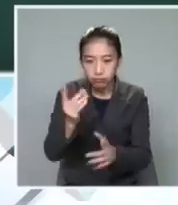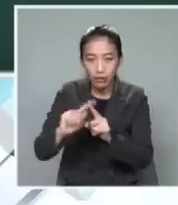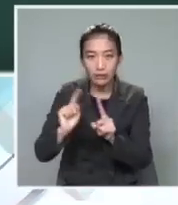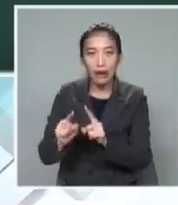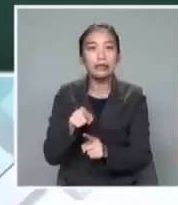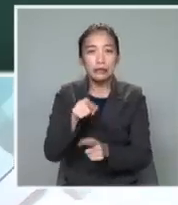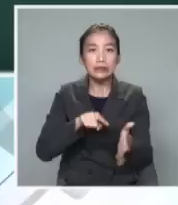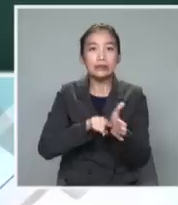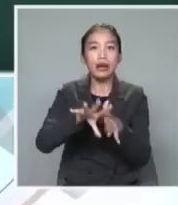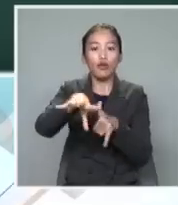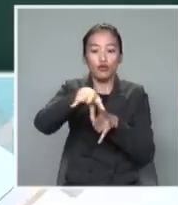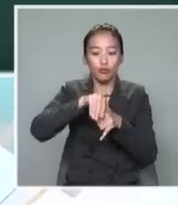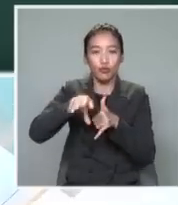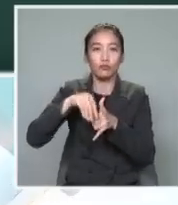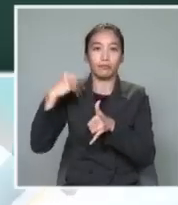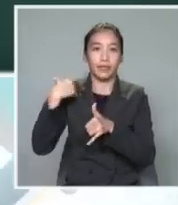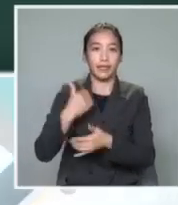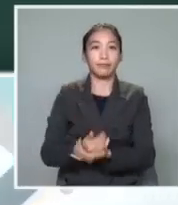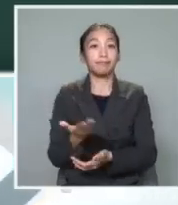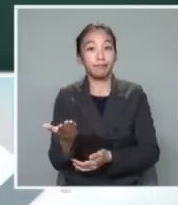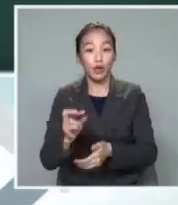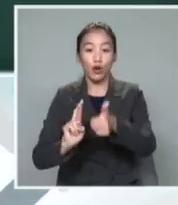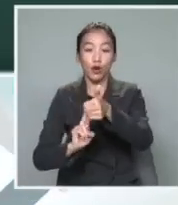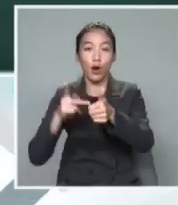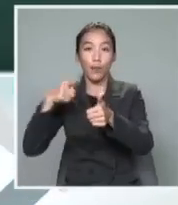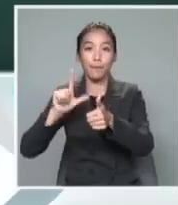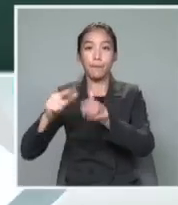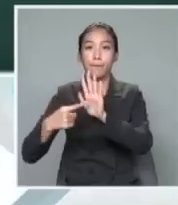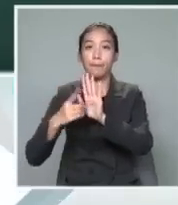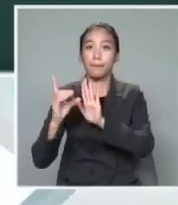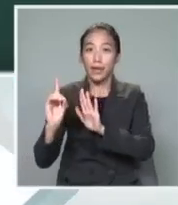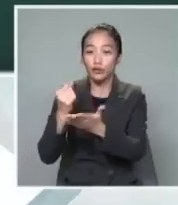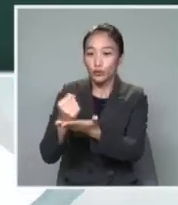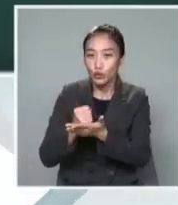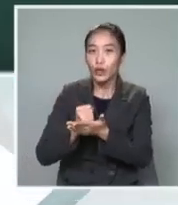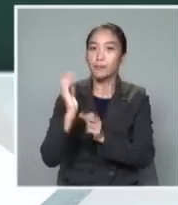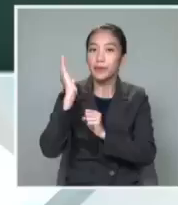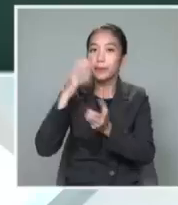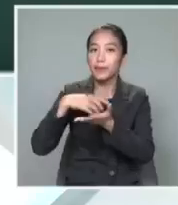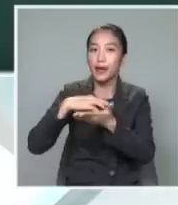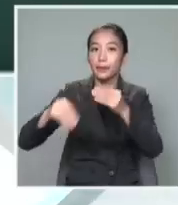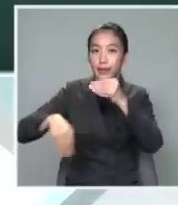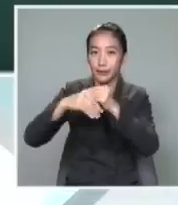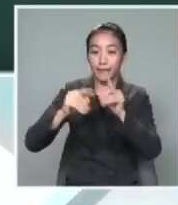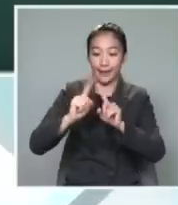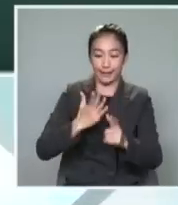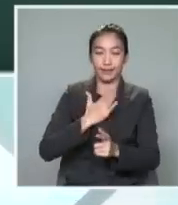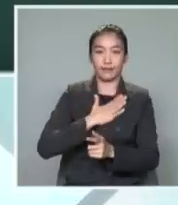องปลัดนะครับเดี๋ยวท่านมาเสริมพวกเราอีกทีนะครับวันนี้ได้นำเสนอไปก่อนนะครับครับครับ